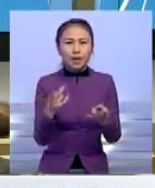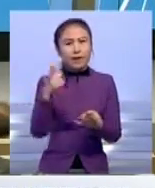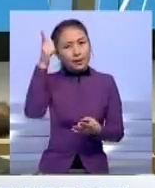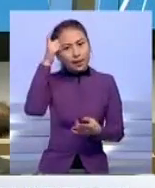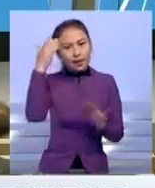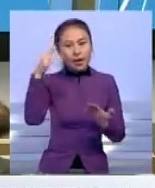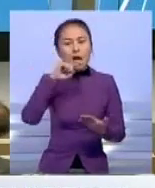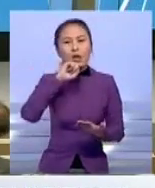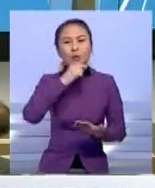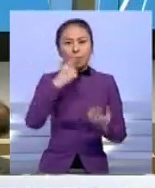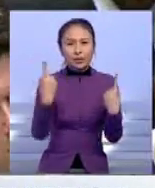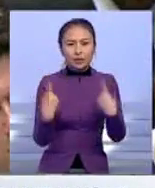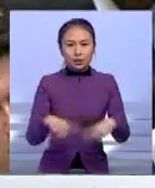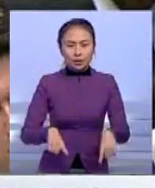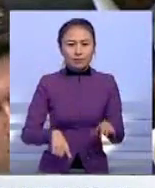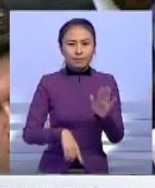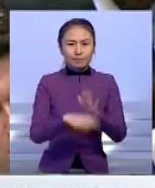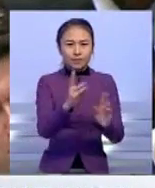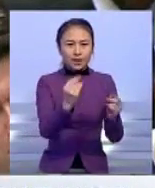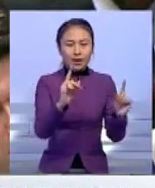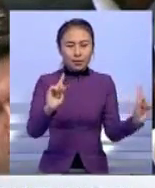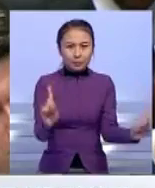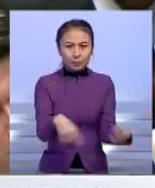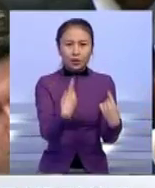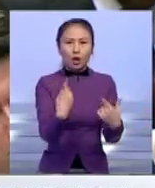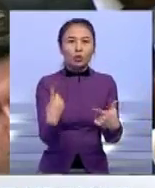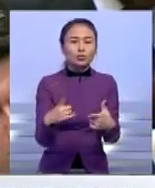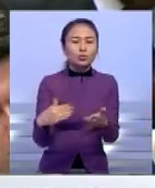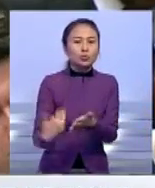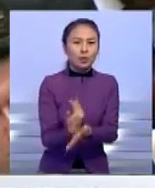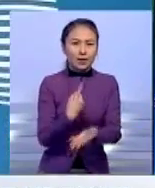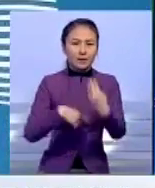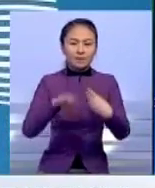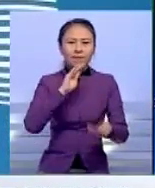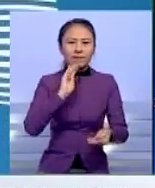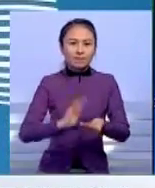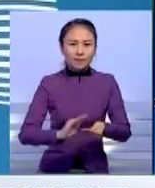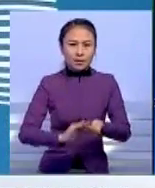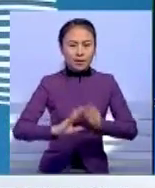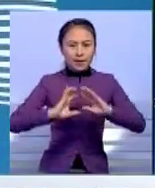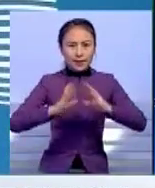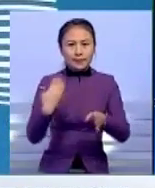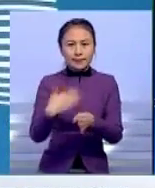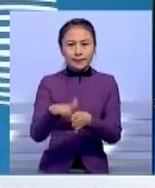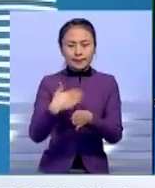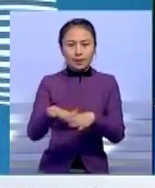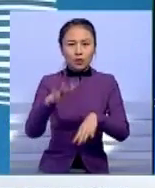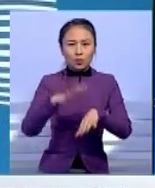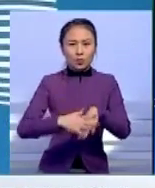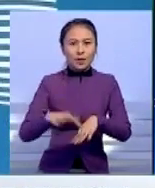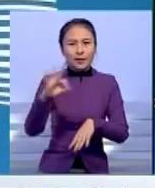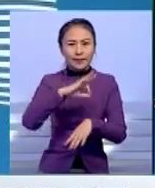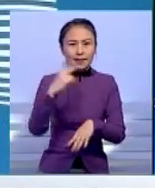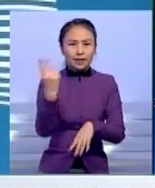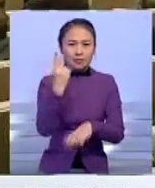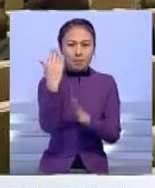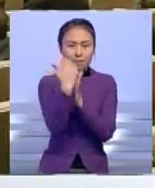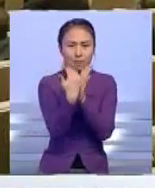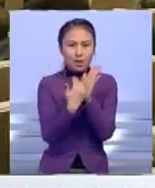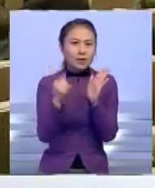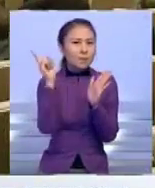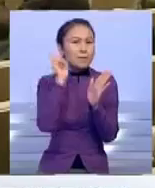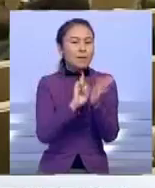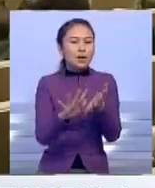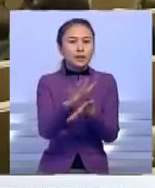Мақсат Грекияны экономикалық дағдарыстан шығарып, оның әлеуетін оңалту. Айта кету керек, халықаралық несие берушілердің алдыңғы екі